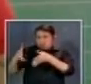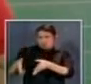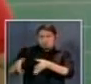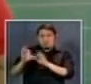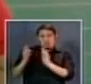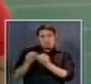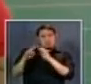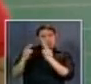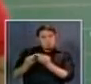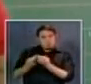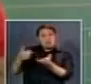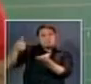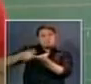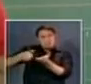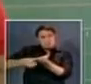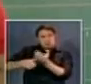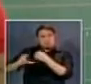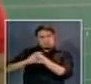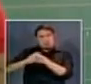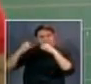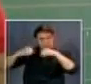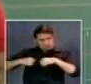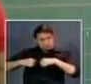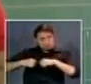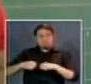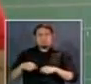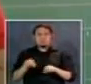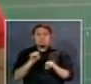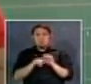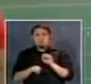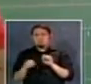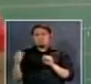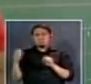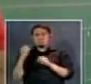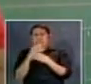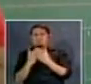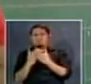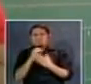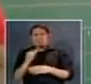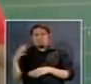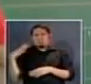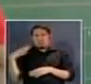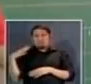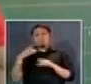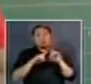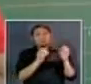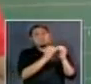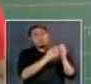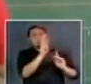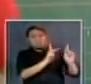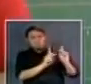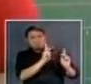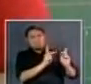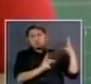at dapat tumirma sila ng waiver. Merong mga ilang ginawa yon na hindi na nakapaghintay, pero mas marami yung naghintay sa kanila. At